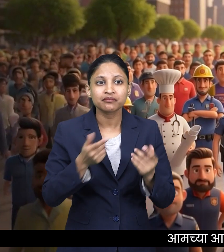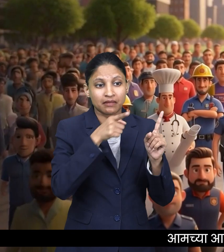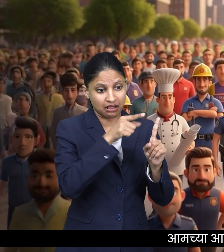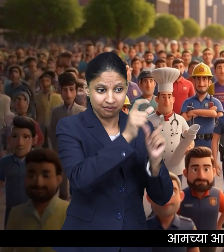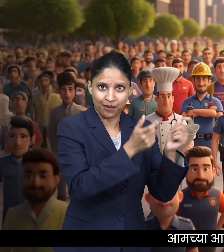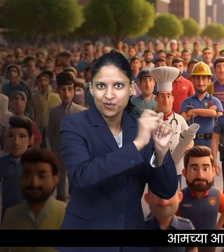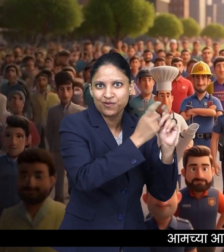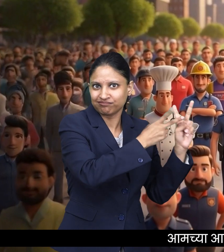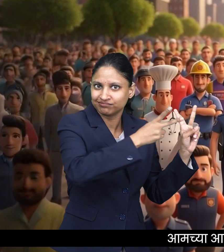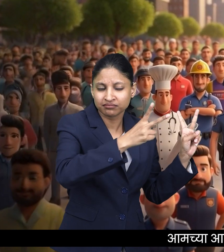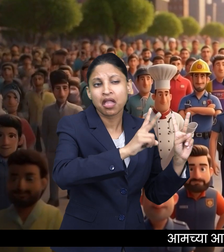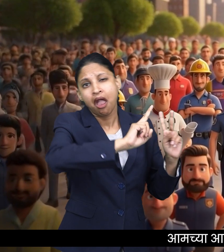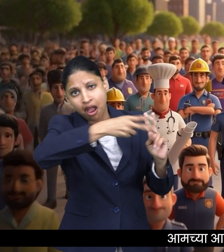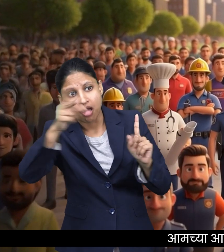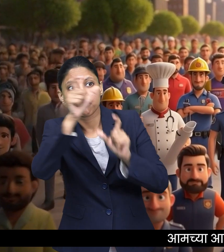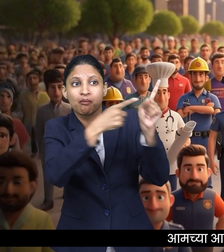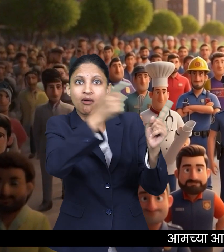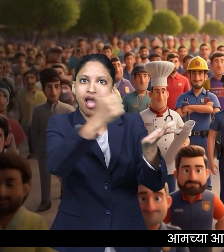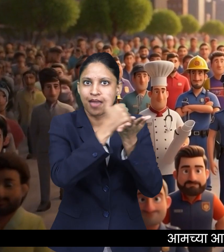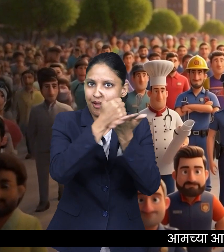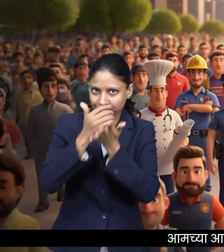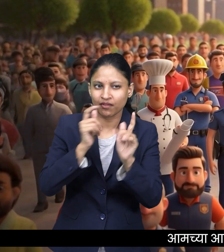आमच्या आसपास इतर मदतनीस.